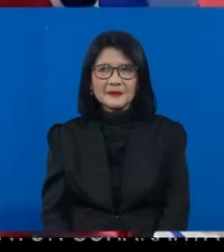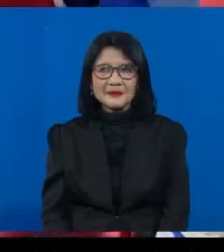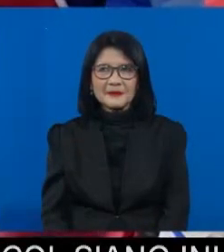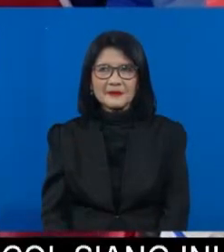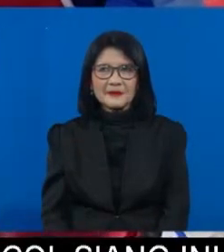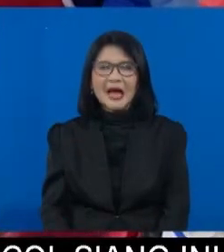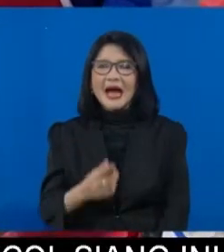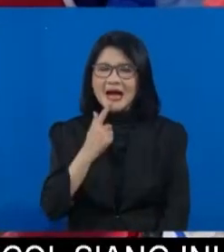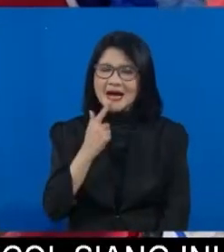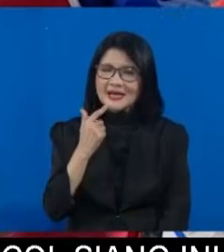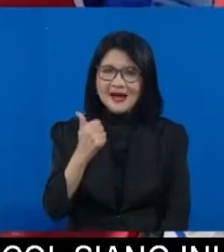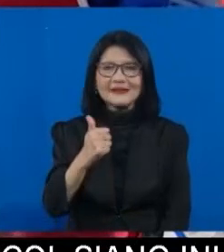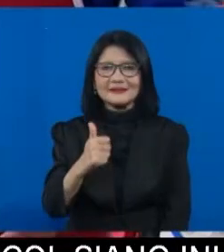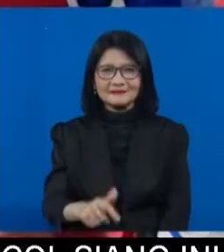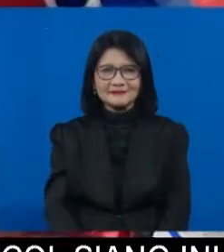Enak.